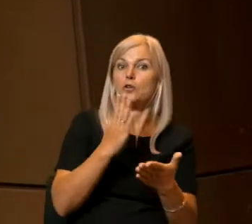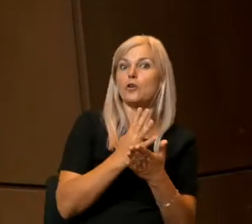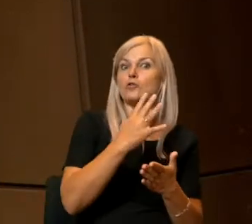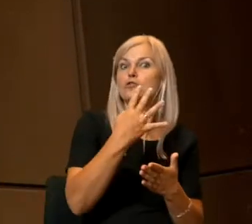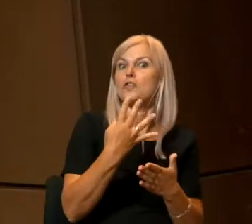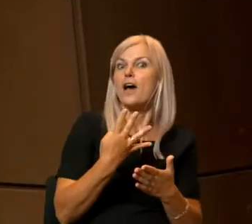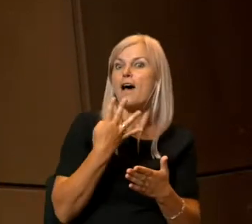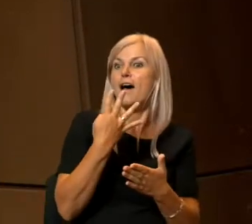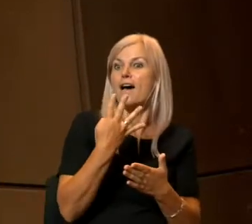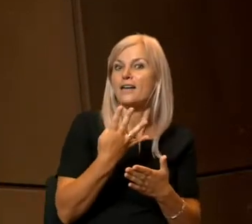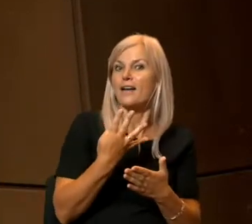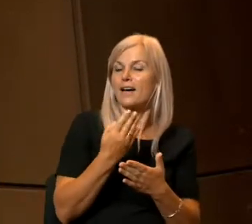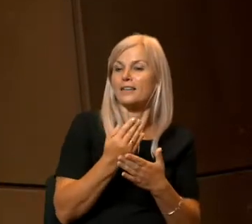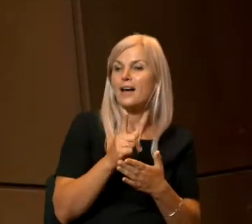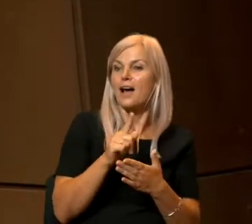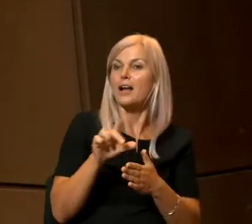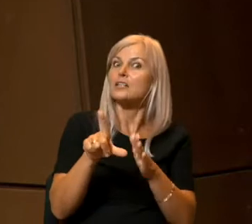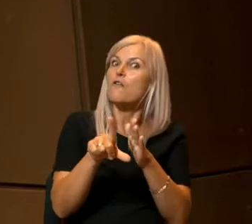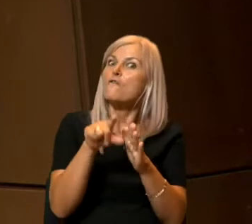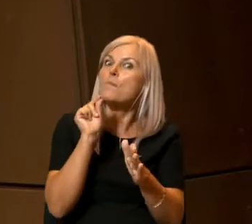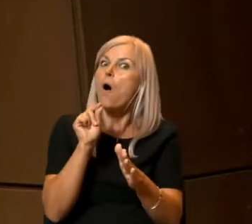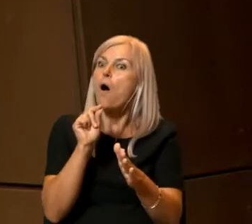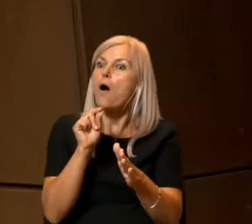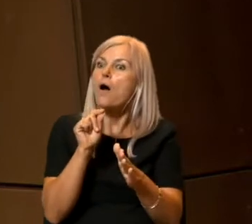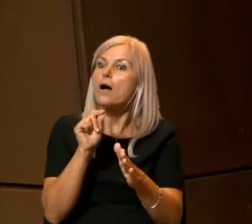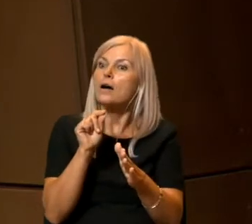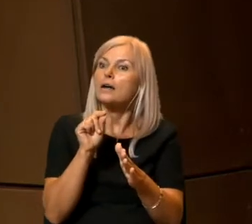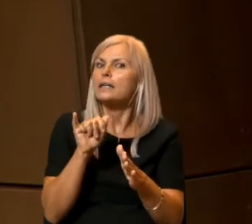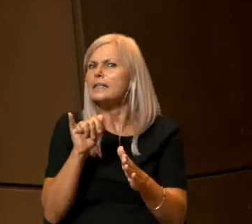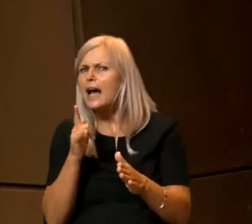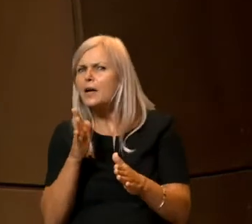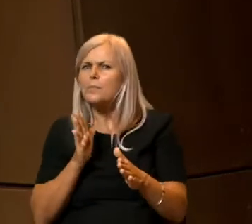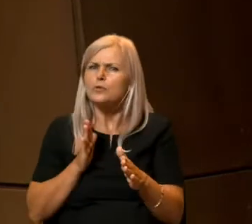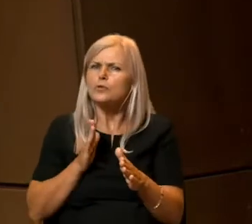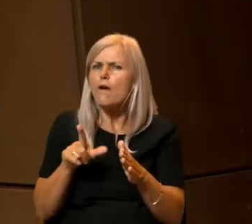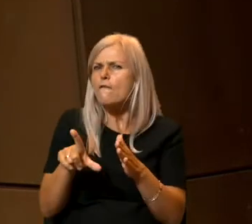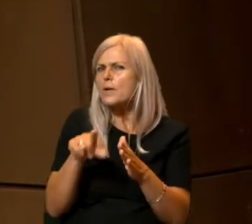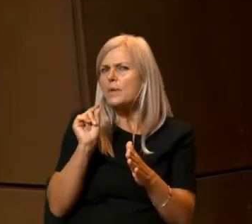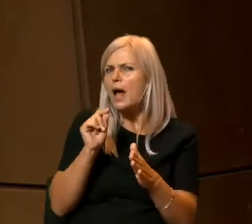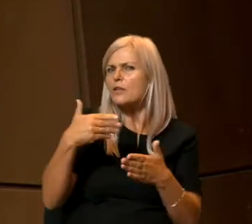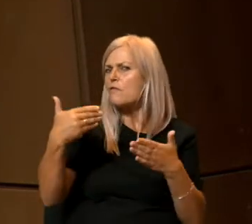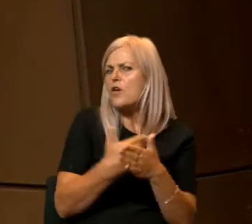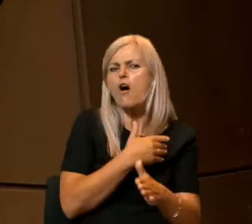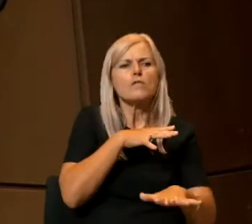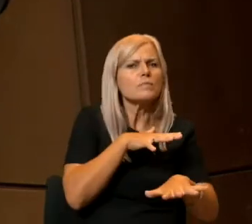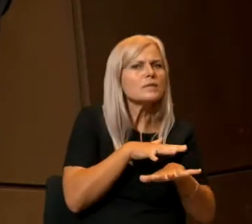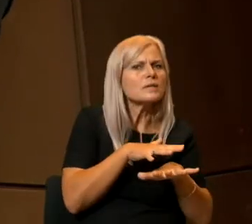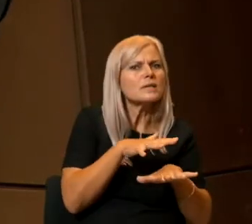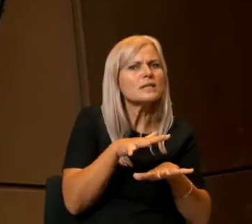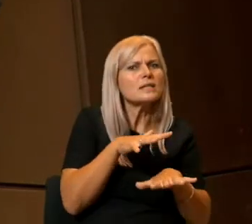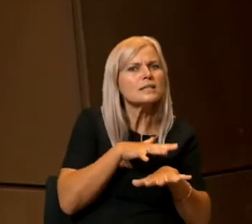I jak zostać wybranym w systemie konkurencji? Musimy obiecać